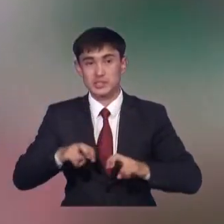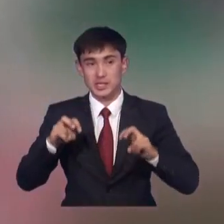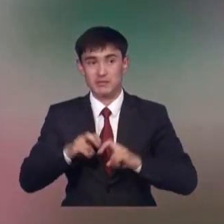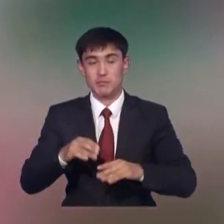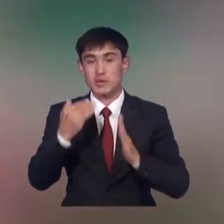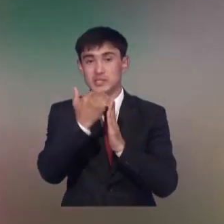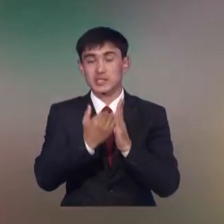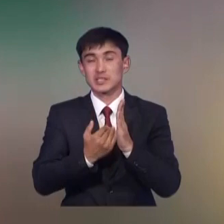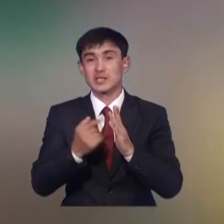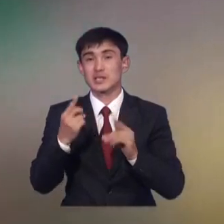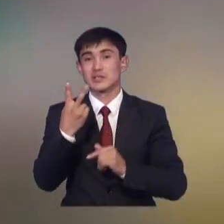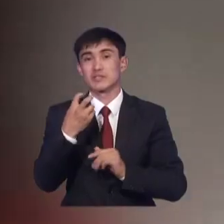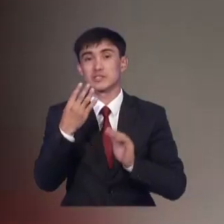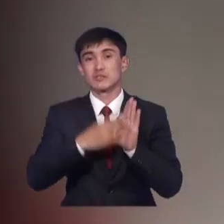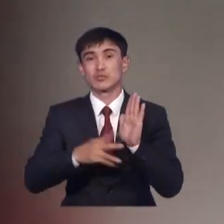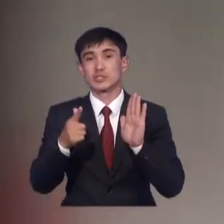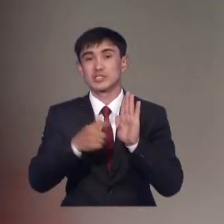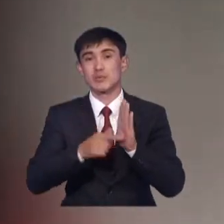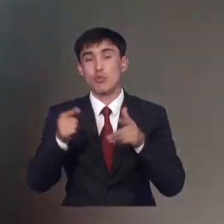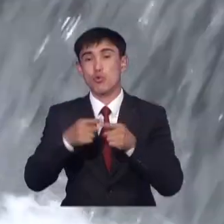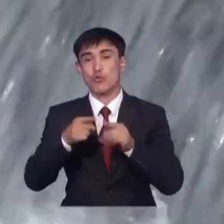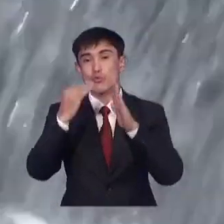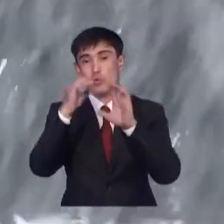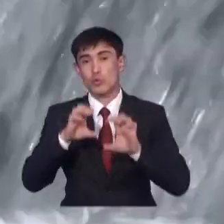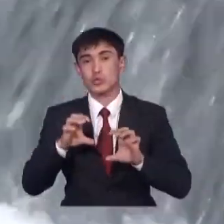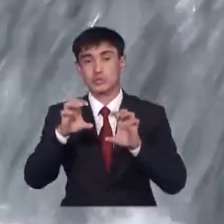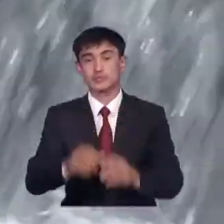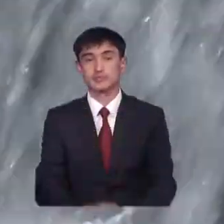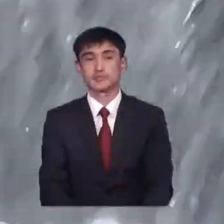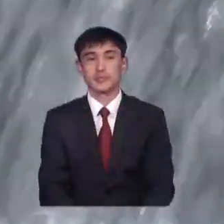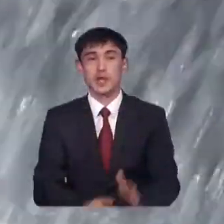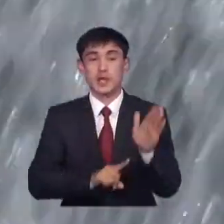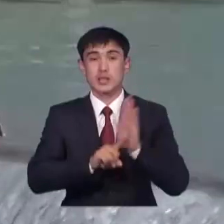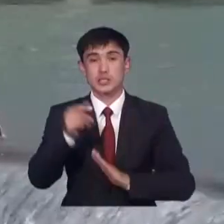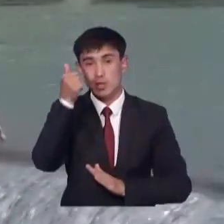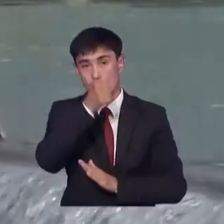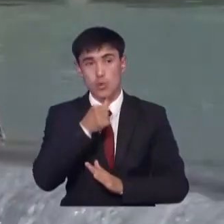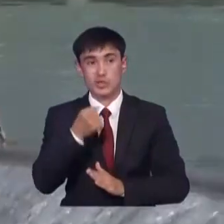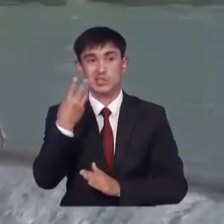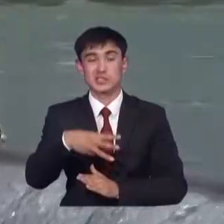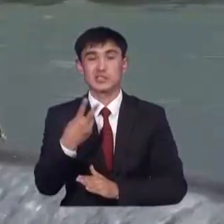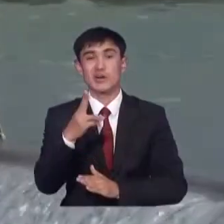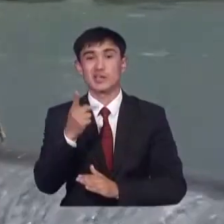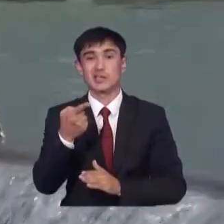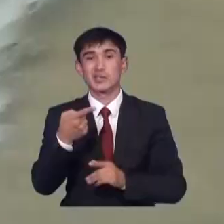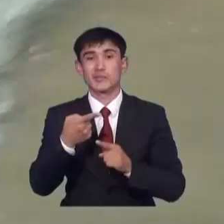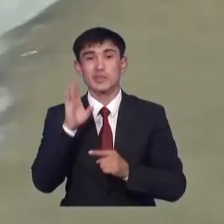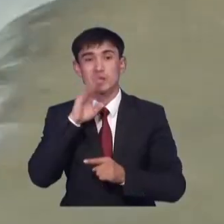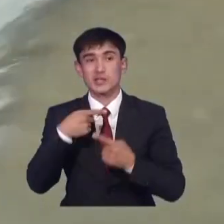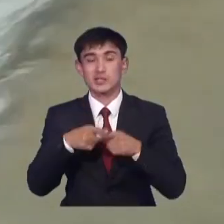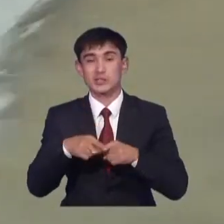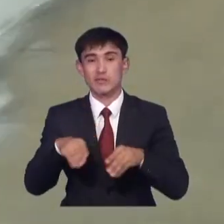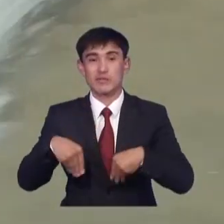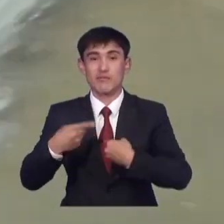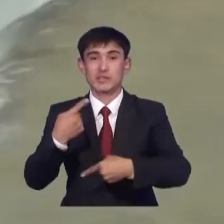по статье 297 Уголовного кодекса. С начала текущего года 32 гидротехнических сооружения